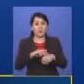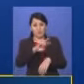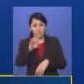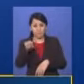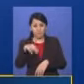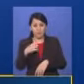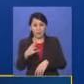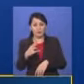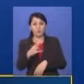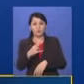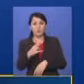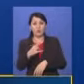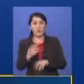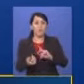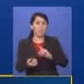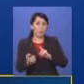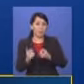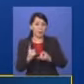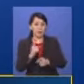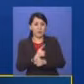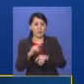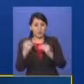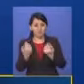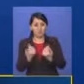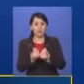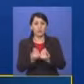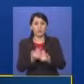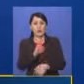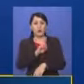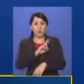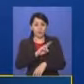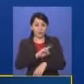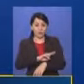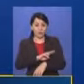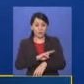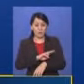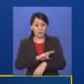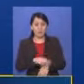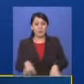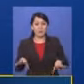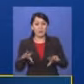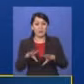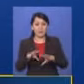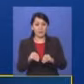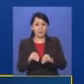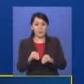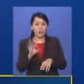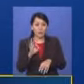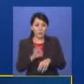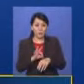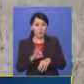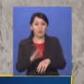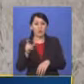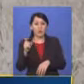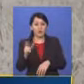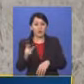принят ряд послаблений. На данный момент данные послабления действуют. Хотя все зависит от эпидемиологической